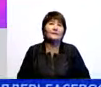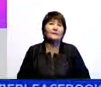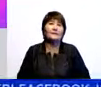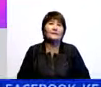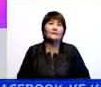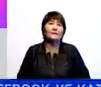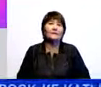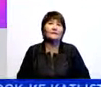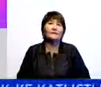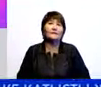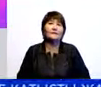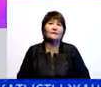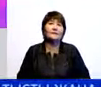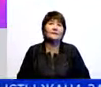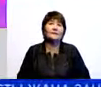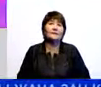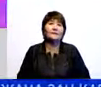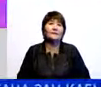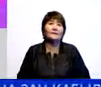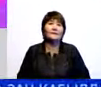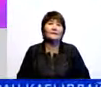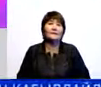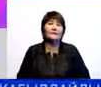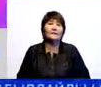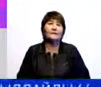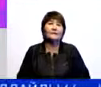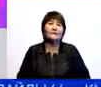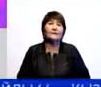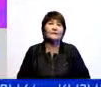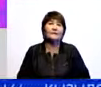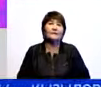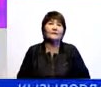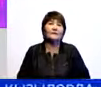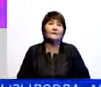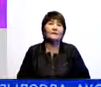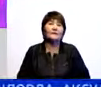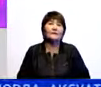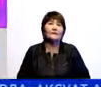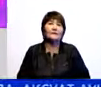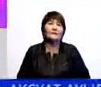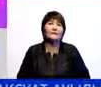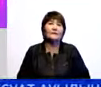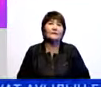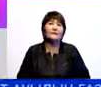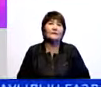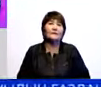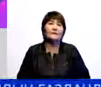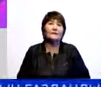намысыма тиіп отыр мынау менің. Айтыстан соң тым тыра қай қаштың дейді, қашқан болса мына сені мен